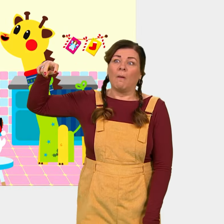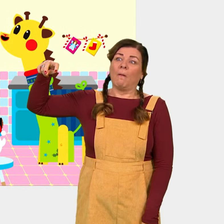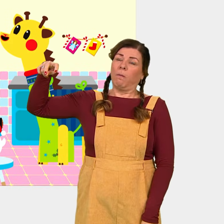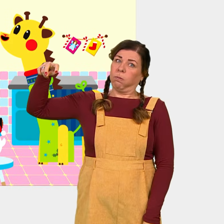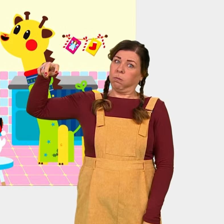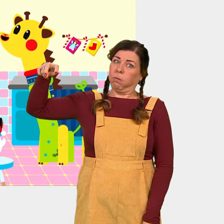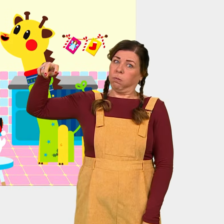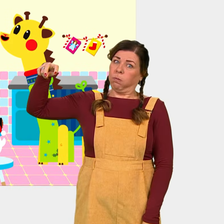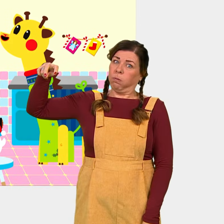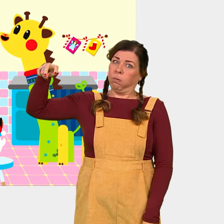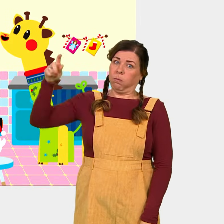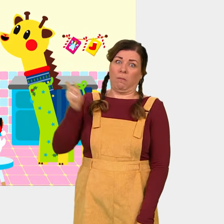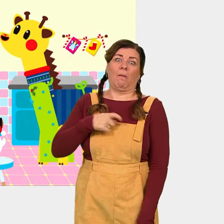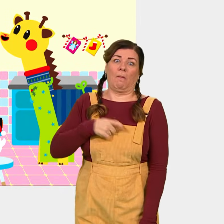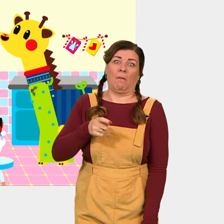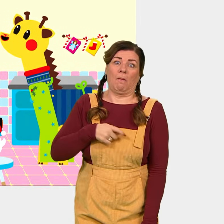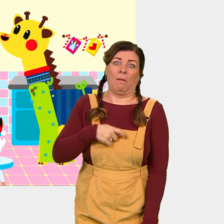ar ben yr oergell.